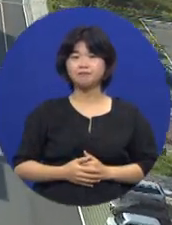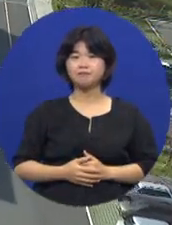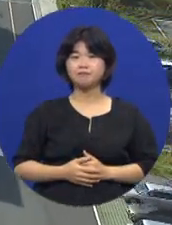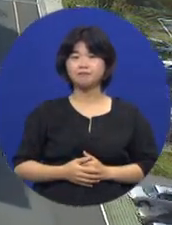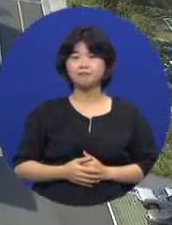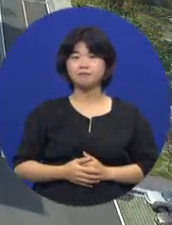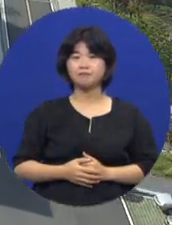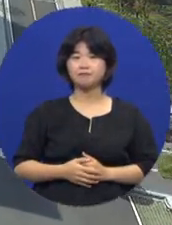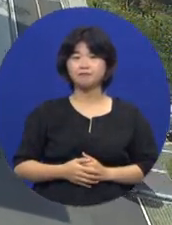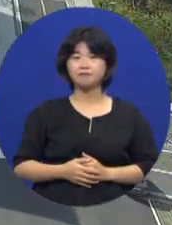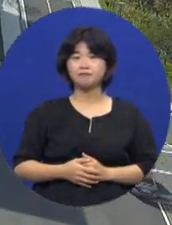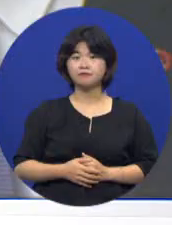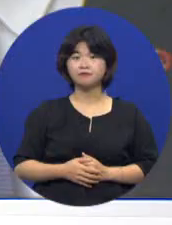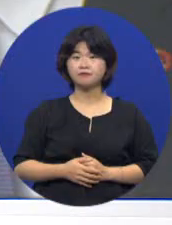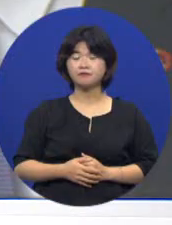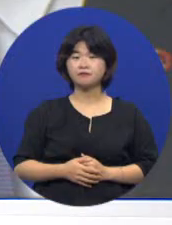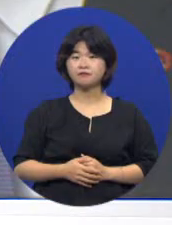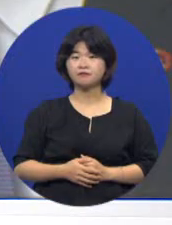입니다